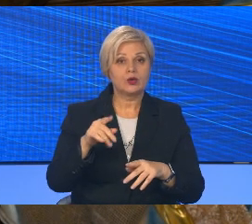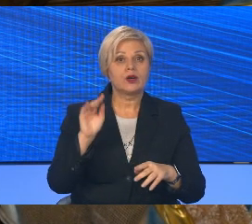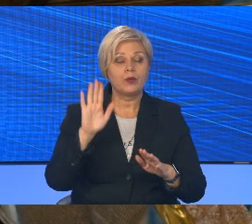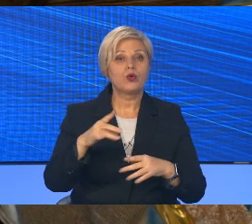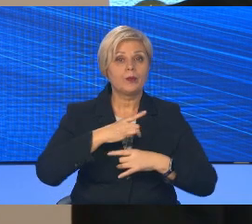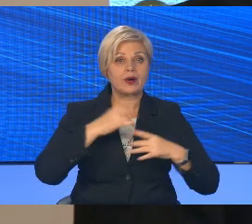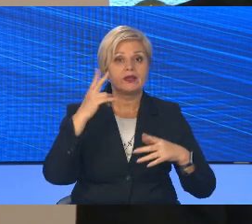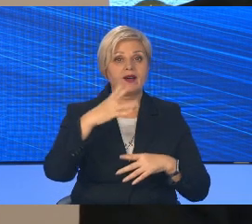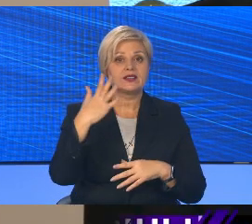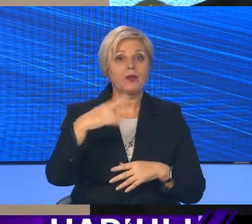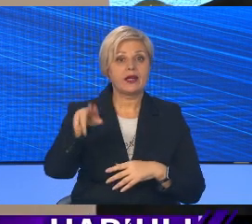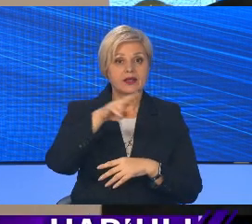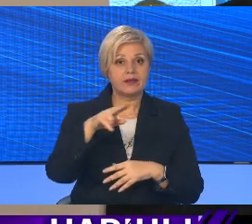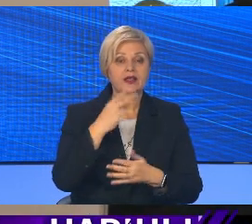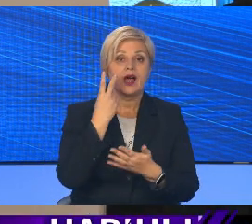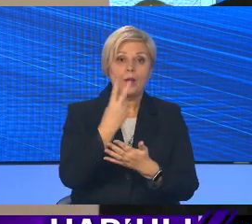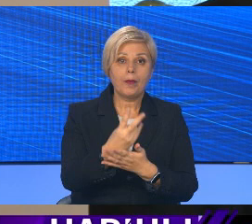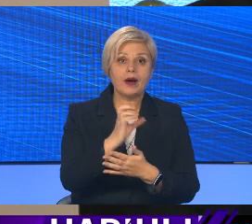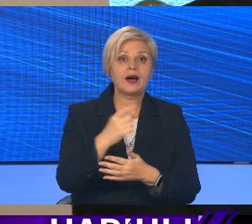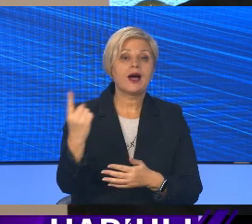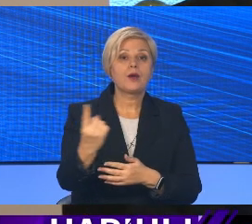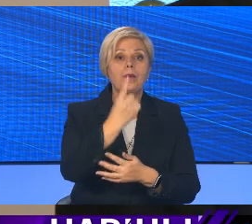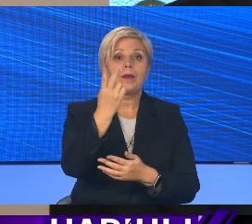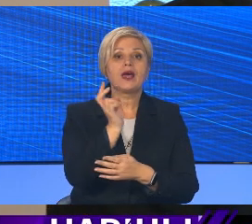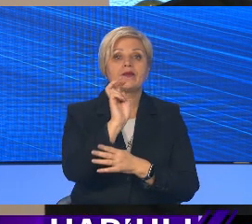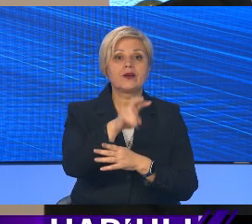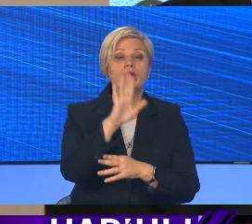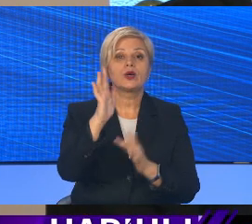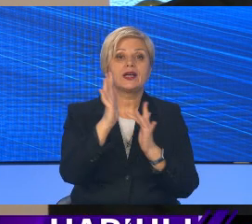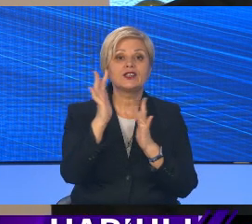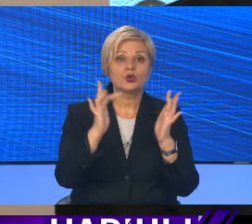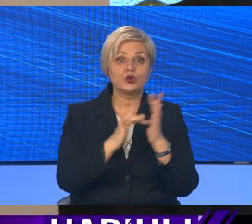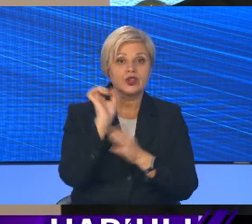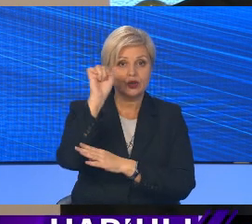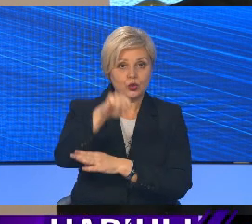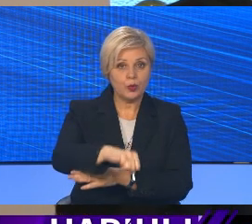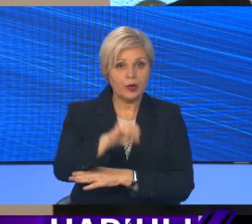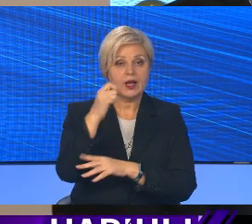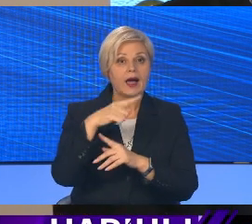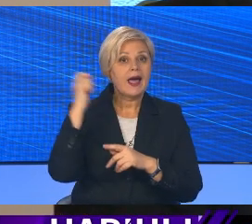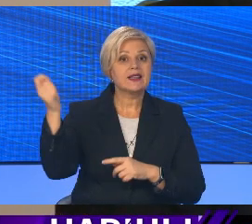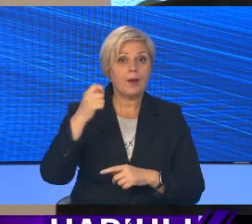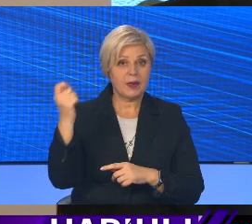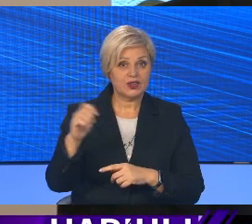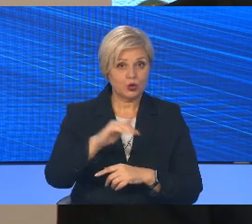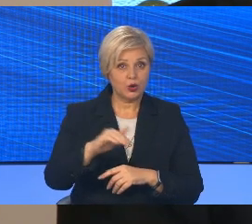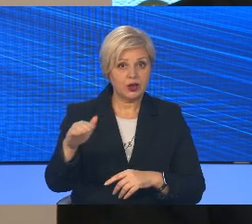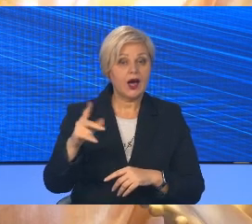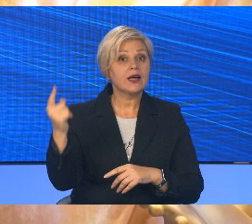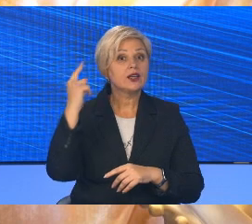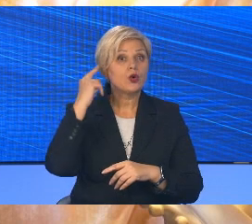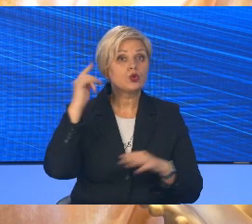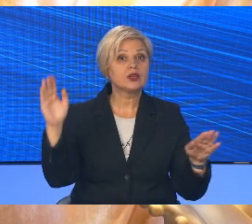25 снежня. Показывает, как первые, кто пришел к Иисусу Христу поклониться, это пастушки. Они услышали